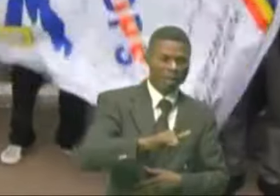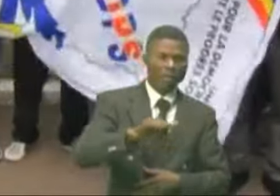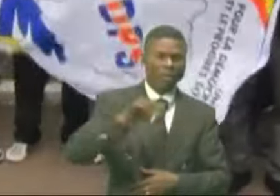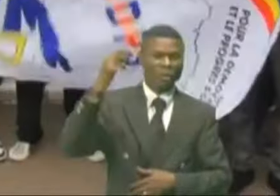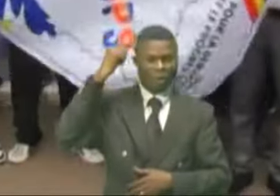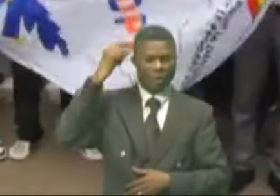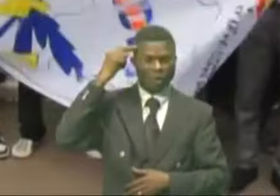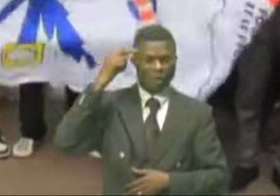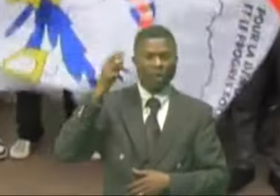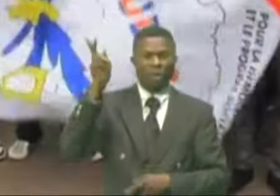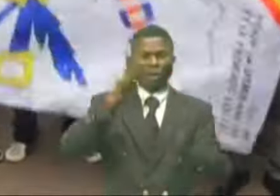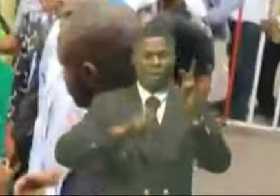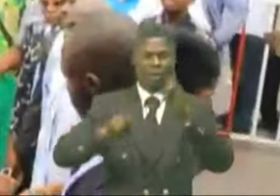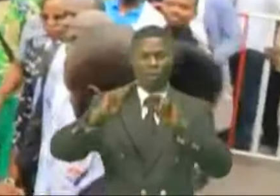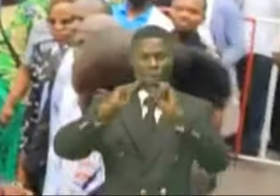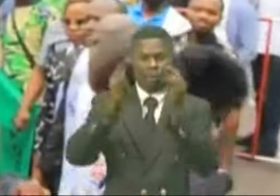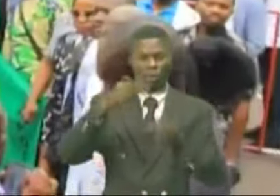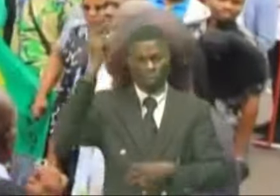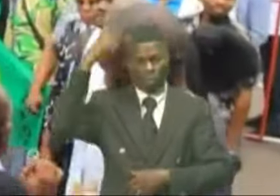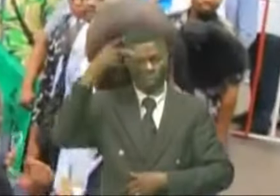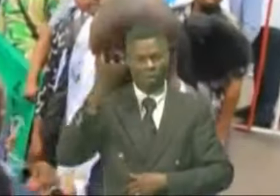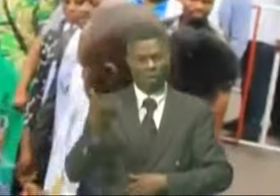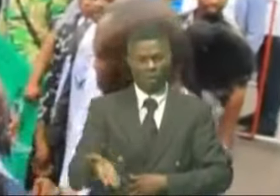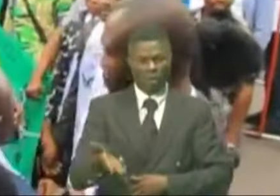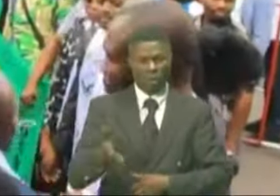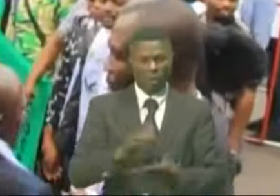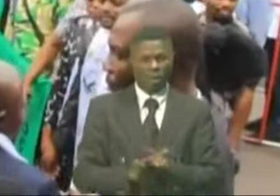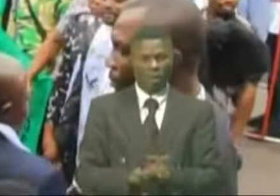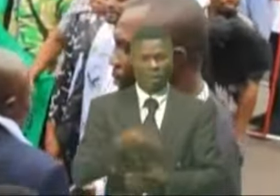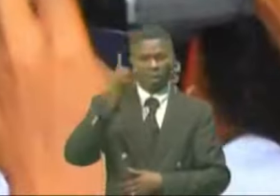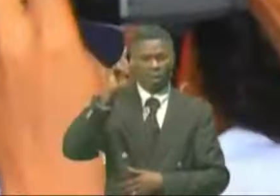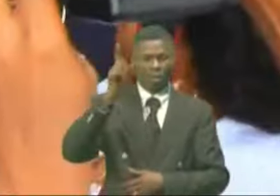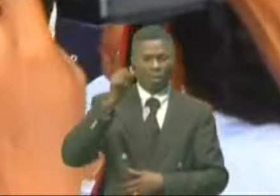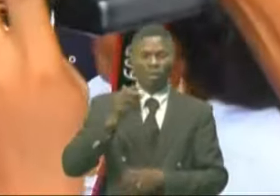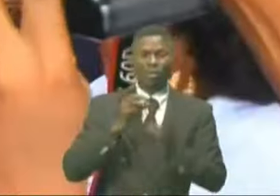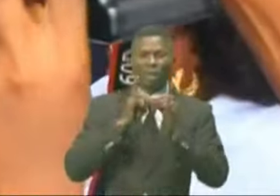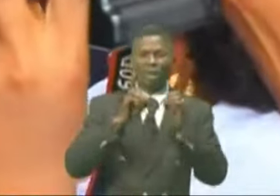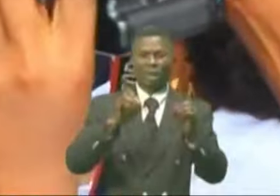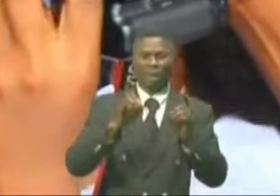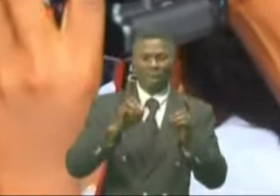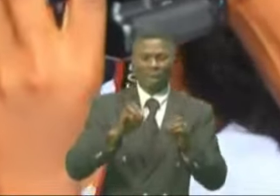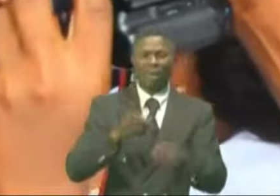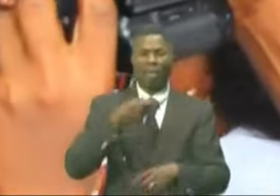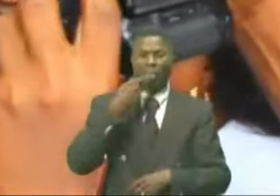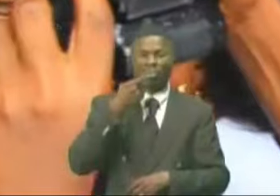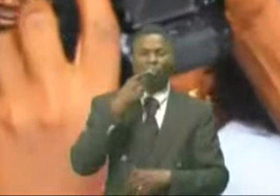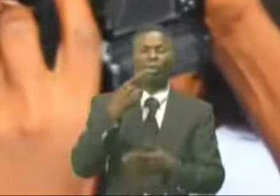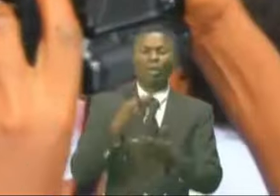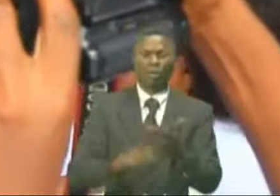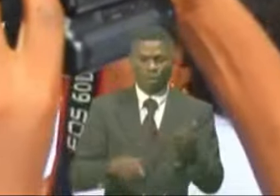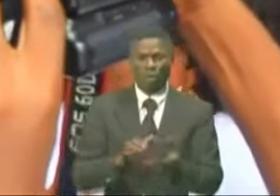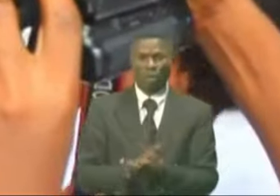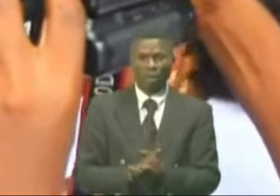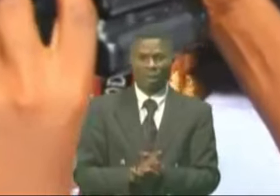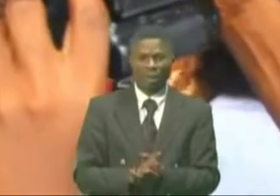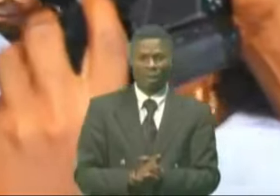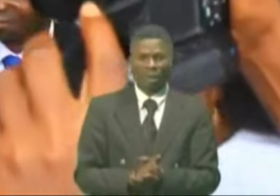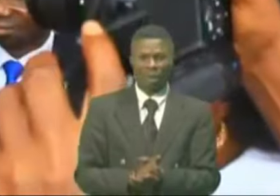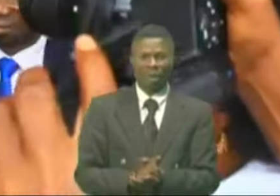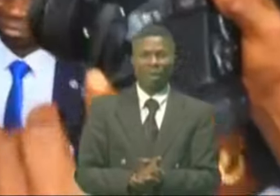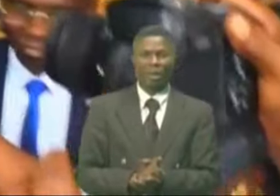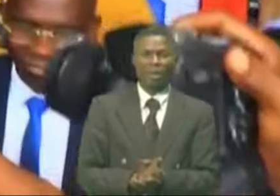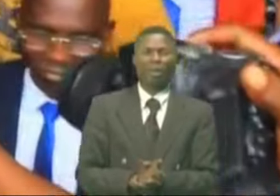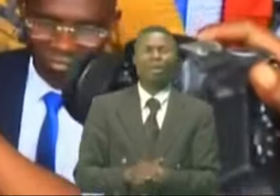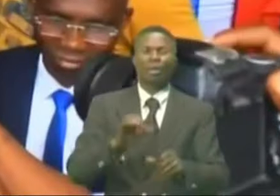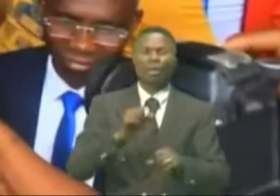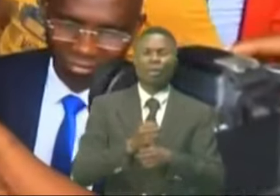les militants de leurs partis respectifs. Les premiers mots de Kevin Koso tombèrent de Aimé Mongo de l'ACP par un